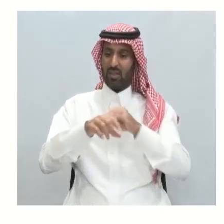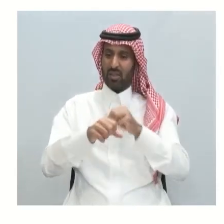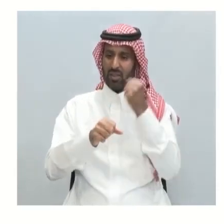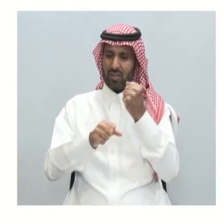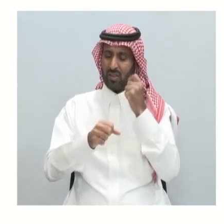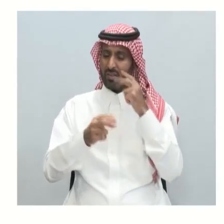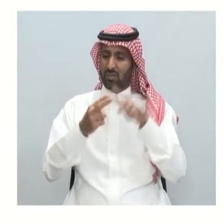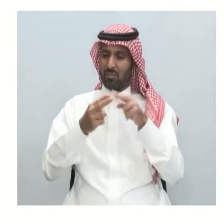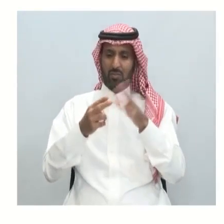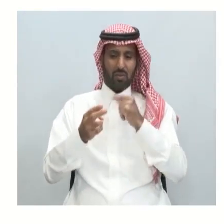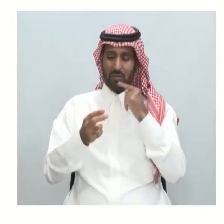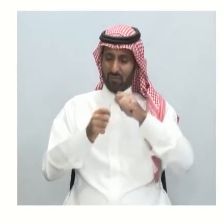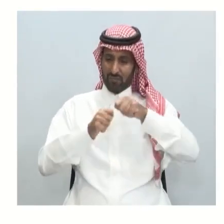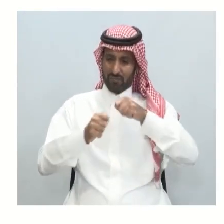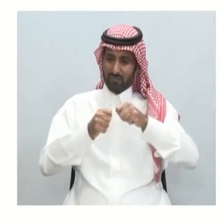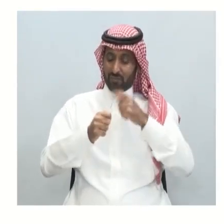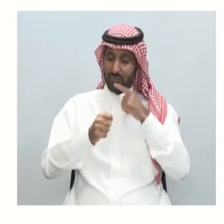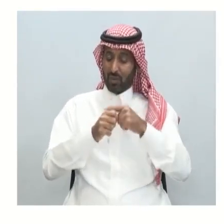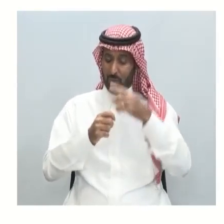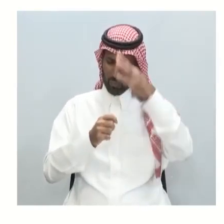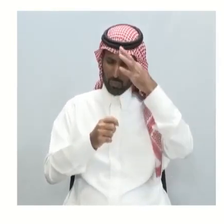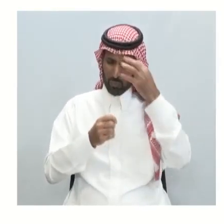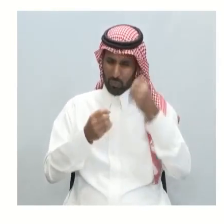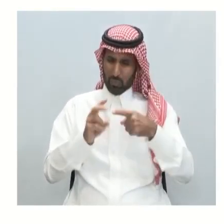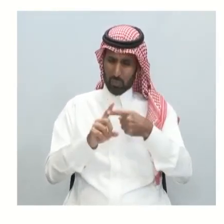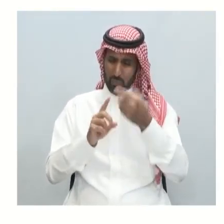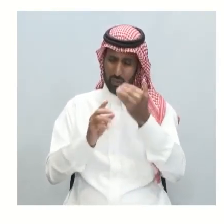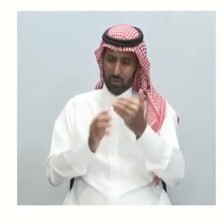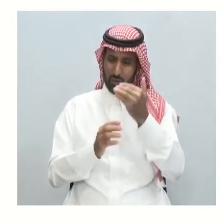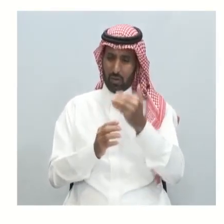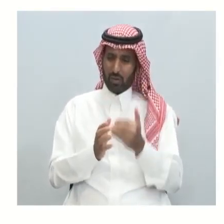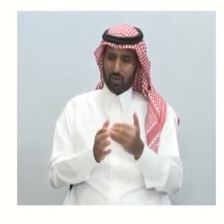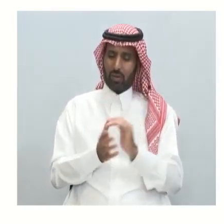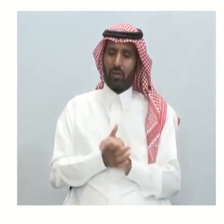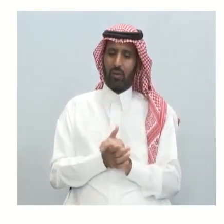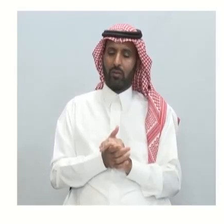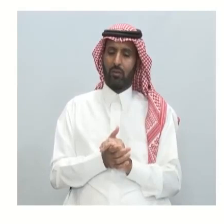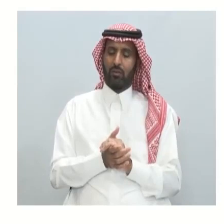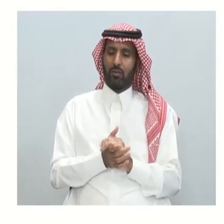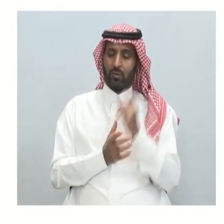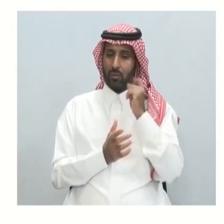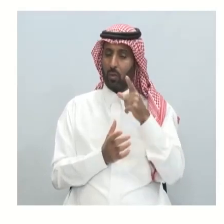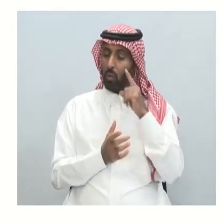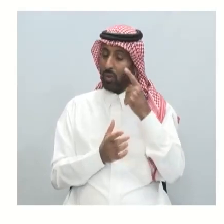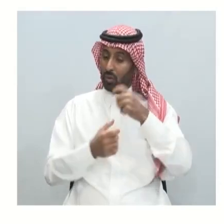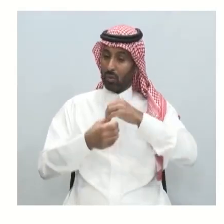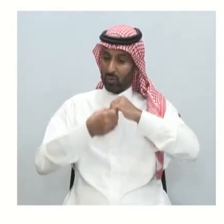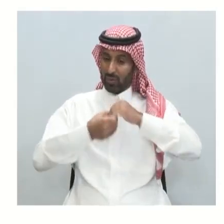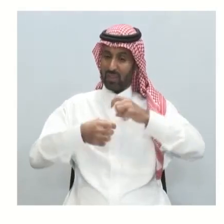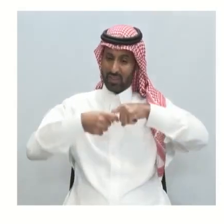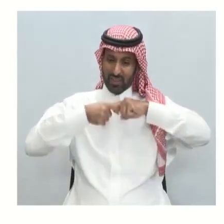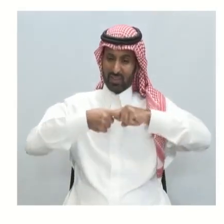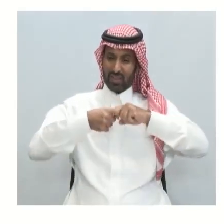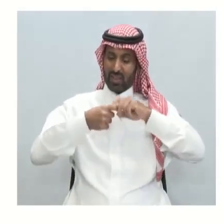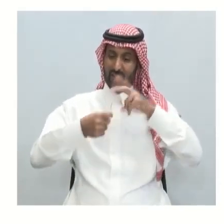غير موصله ولينه ولها درجات انصهار منخفضه توقع نوع الرابطه التي تتكون